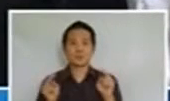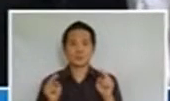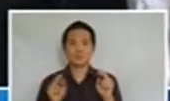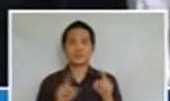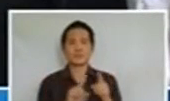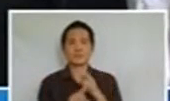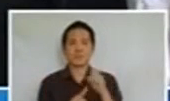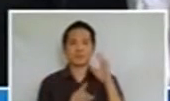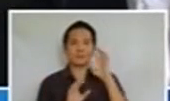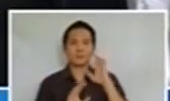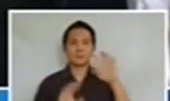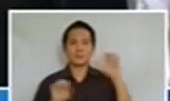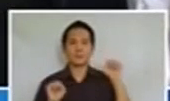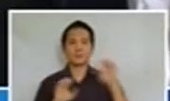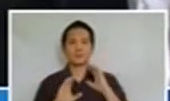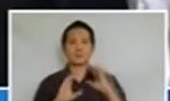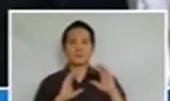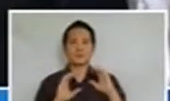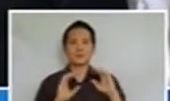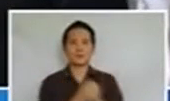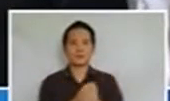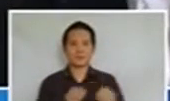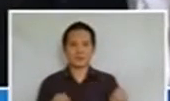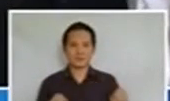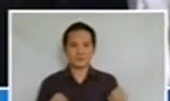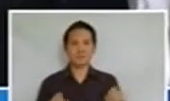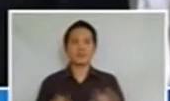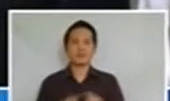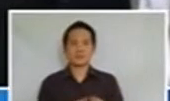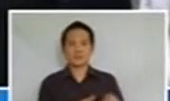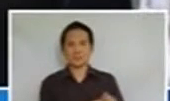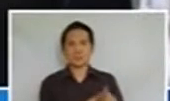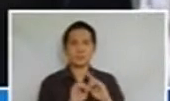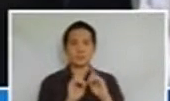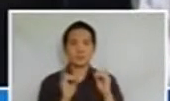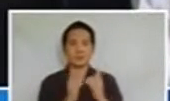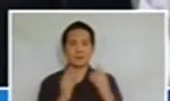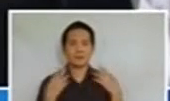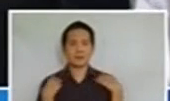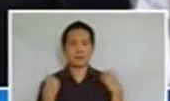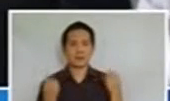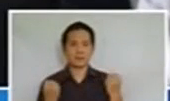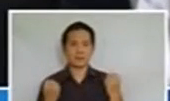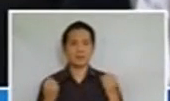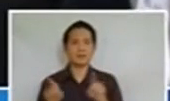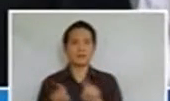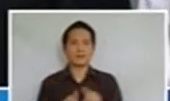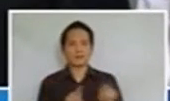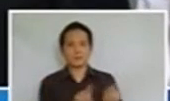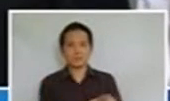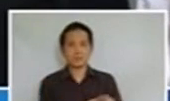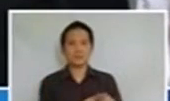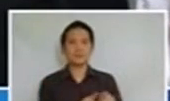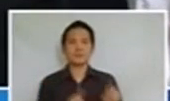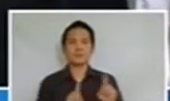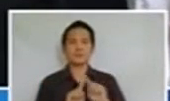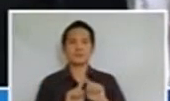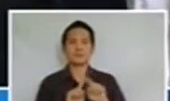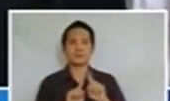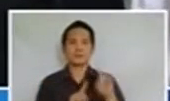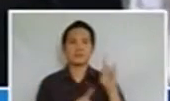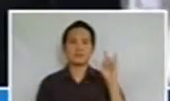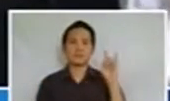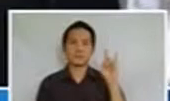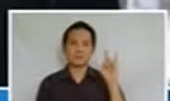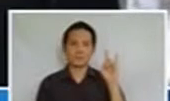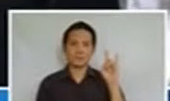Communications Operations Office, ako po si Yusek Rocky Ignacio. Ako po si Secretary Martin Andanar. Magkita-kita po